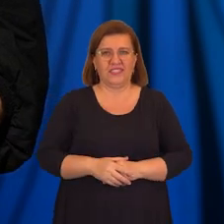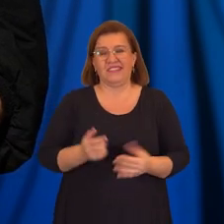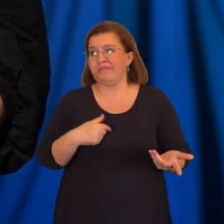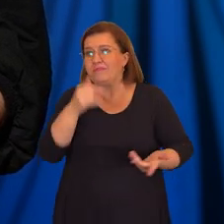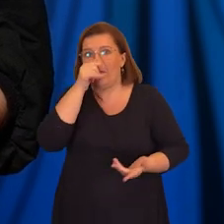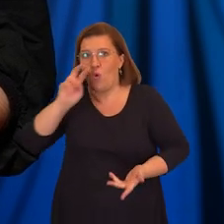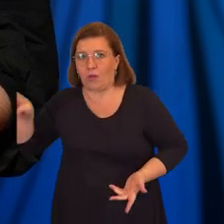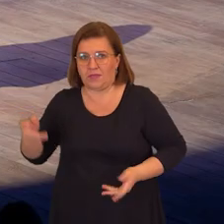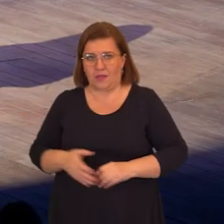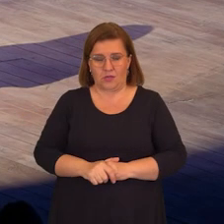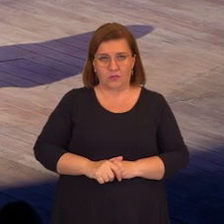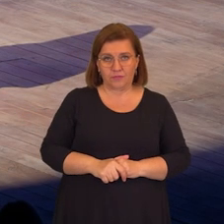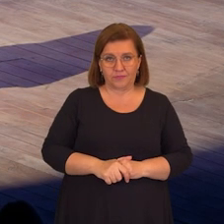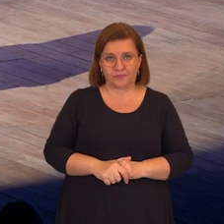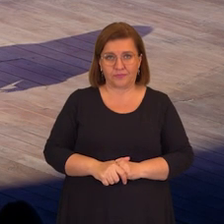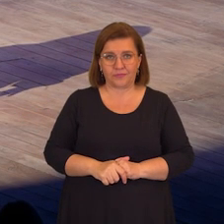było zrobić.